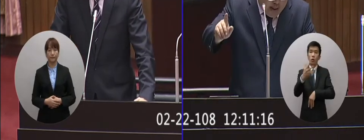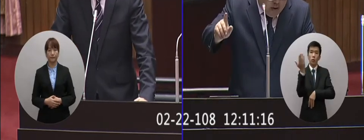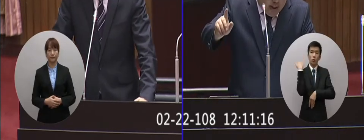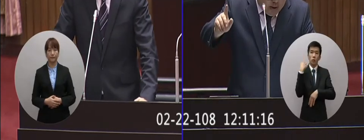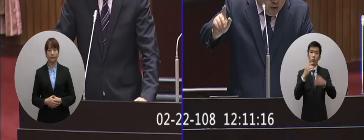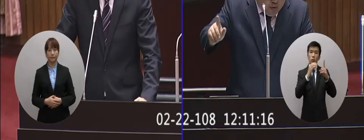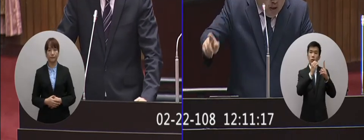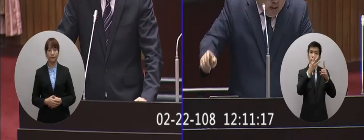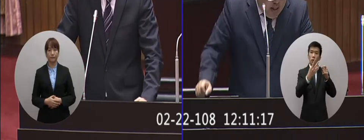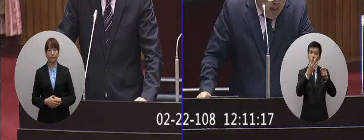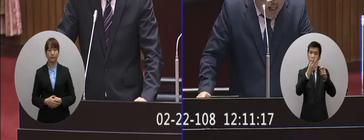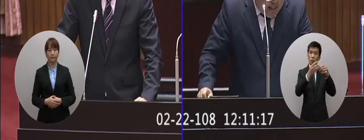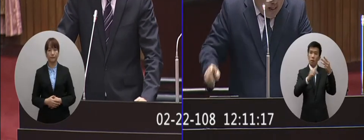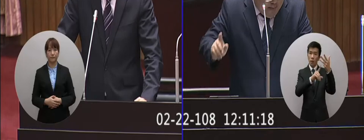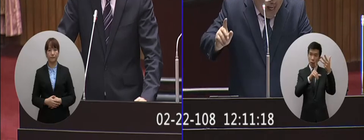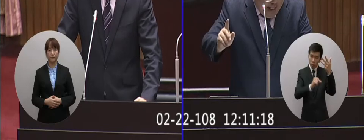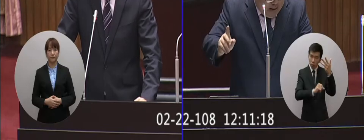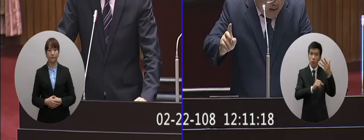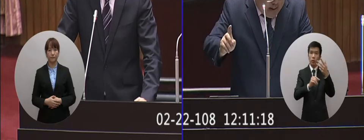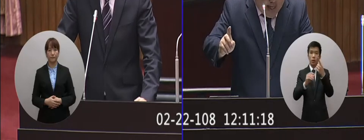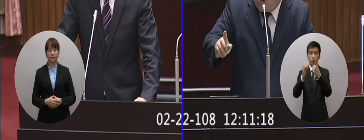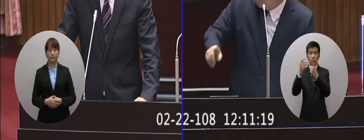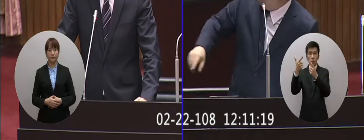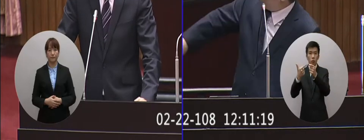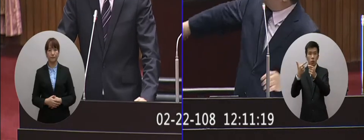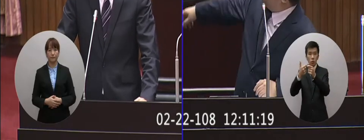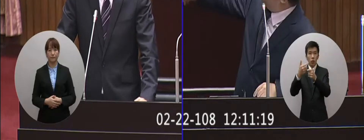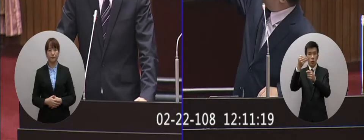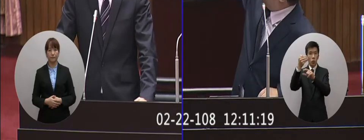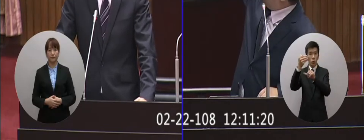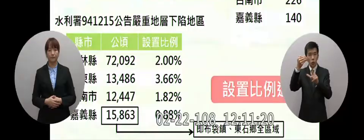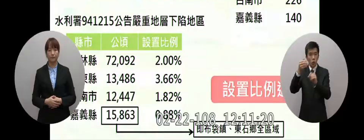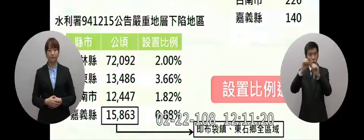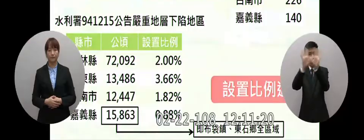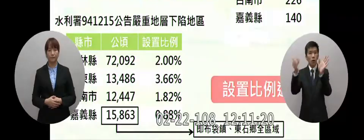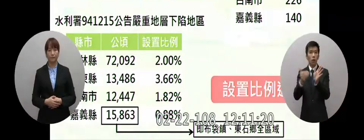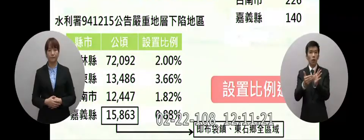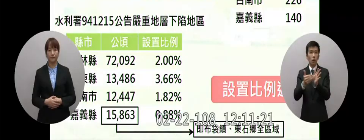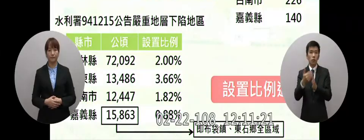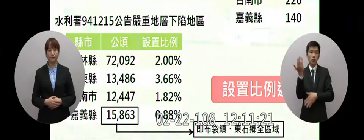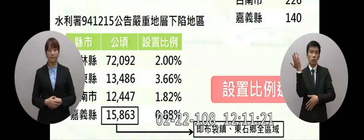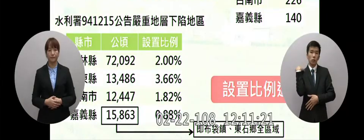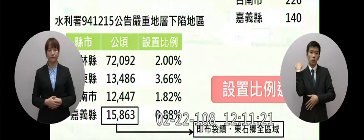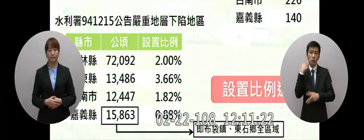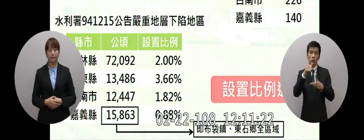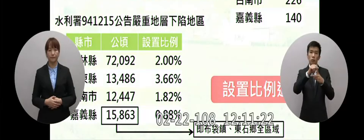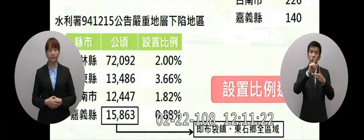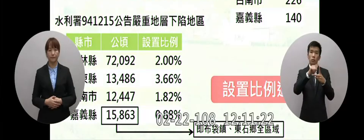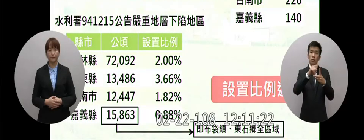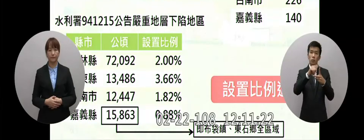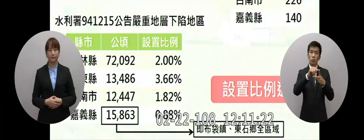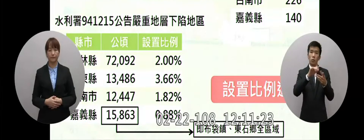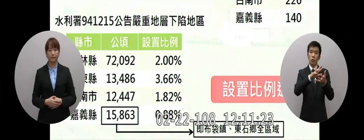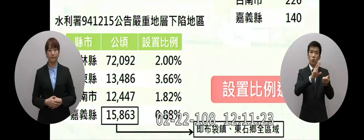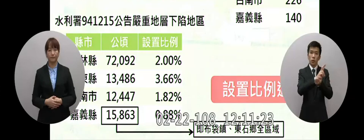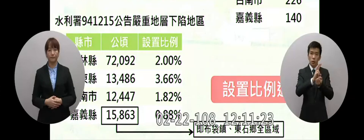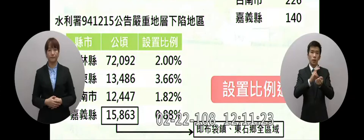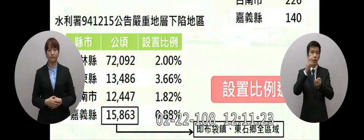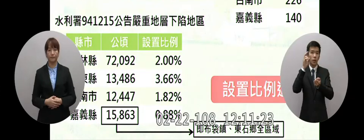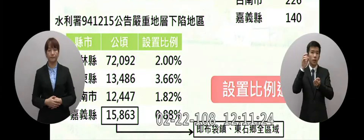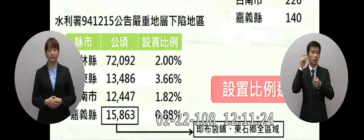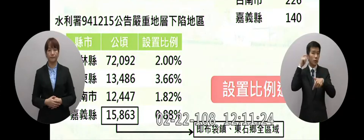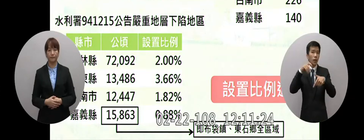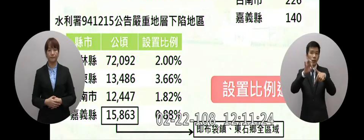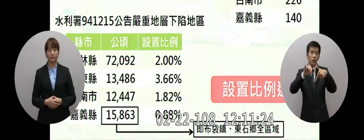及106年的9月。那在104年好的8月的时候，事实上就是云林、嘉义跟彰化。